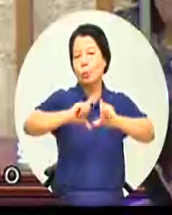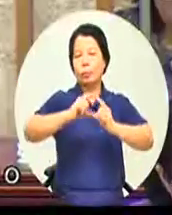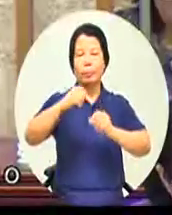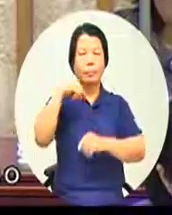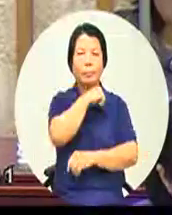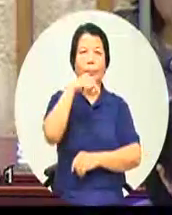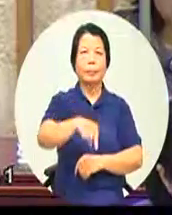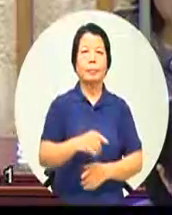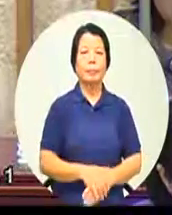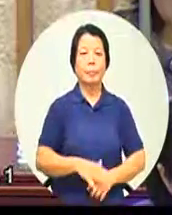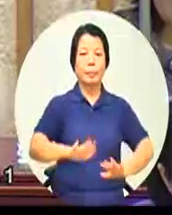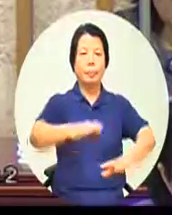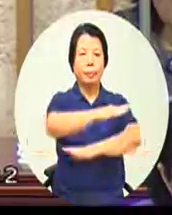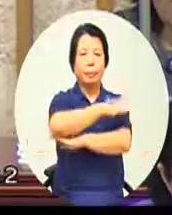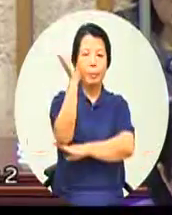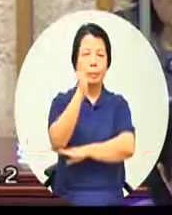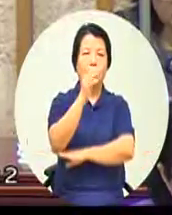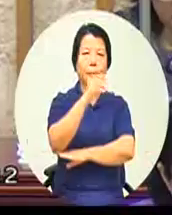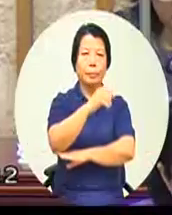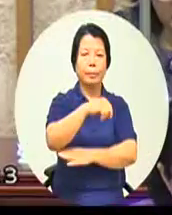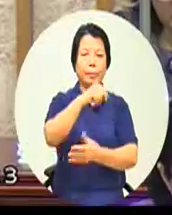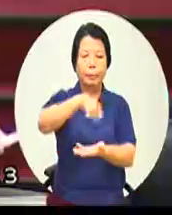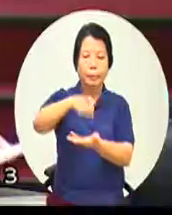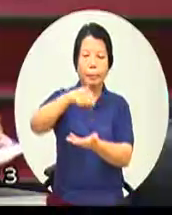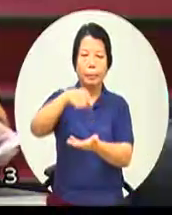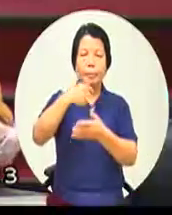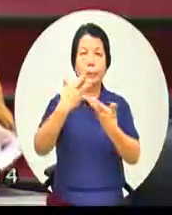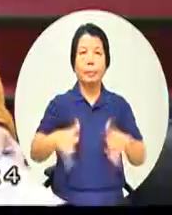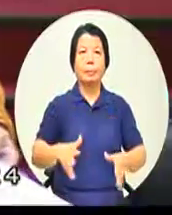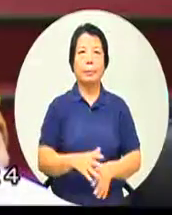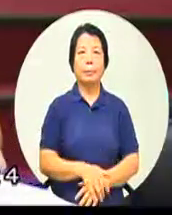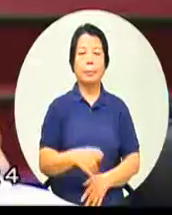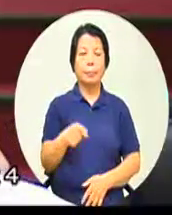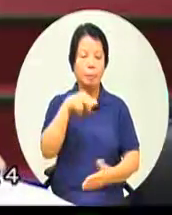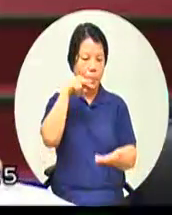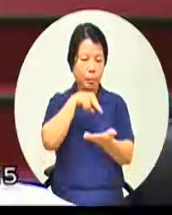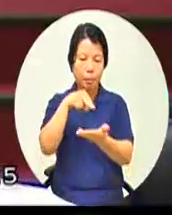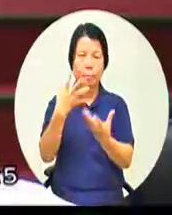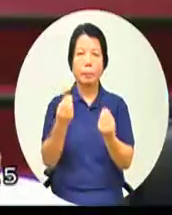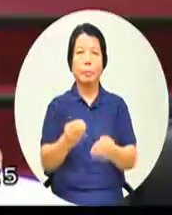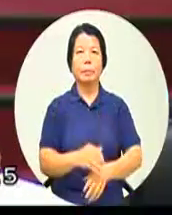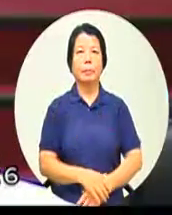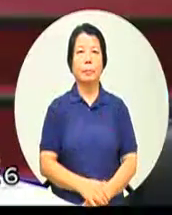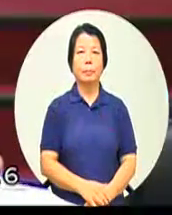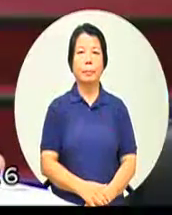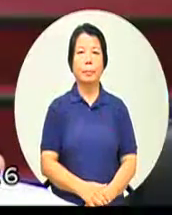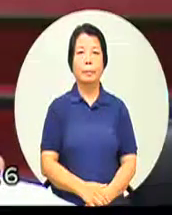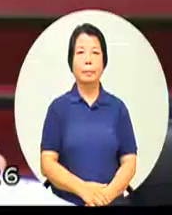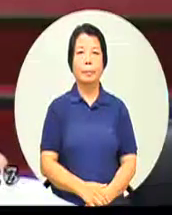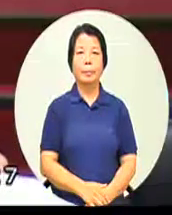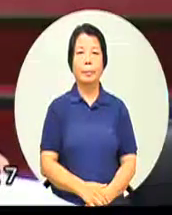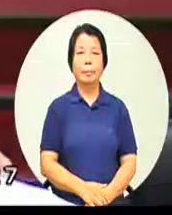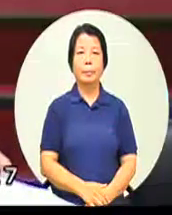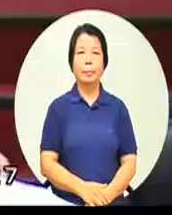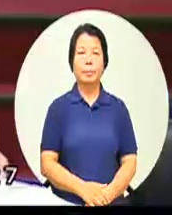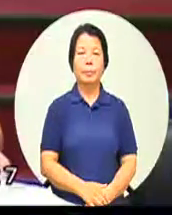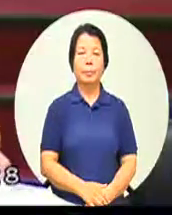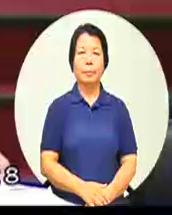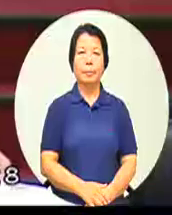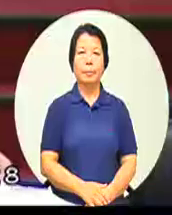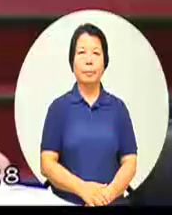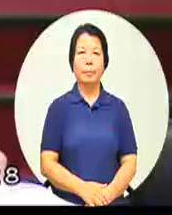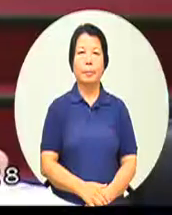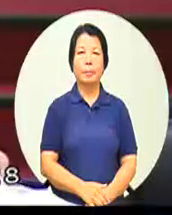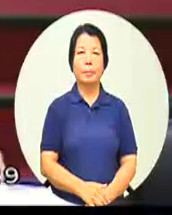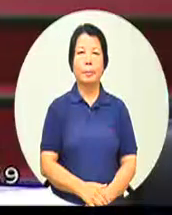今仔日的报纸报足大、啊，你无咧看、啊，晓啦，对不对？包括地质打道回